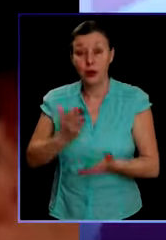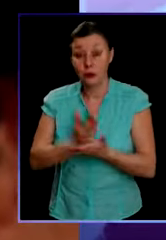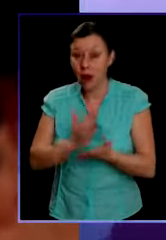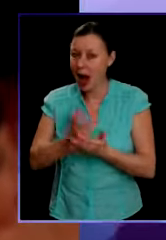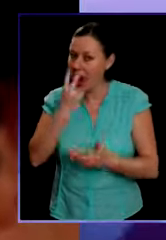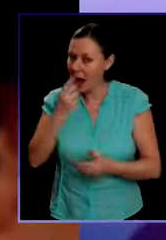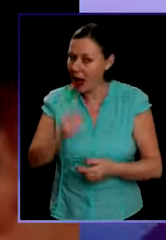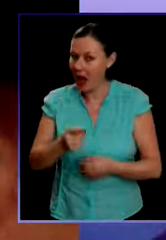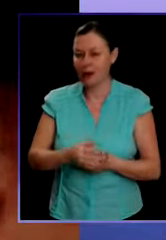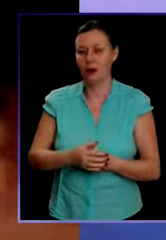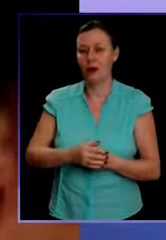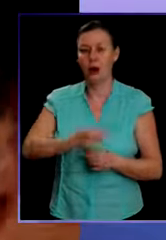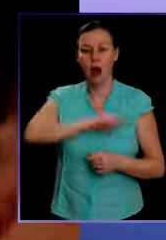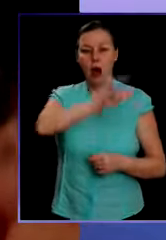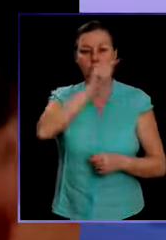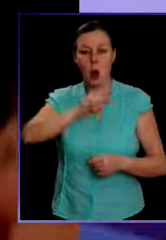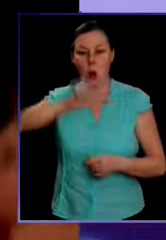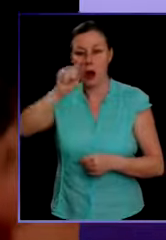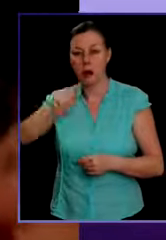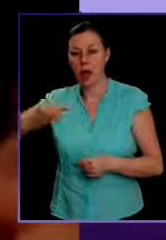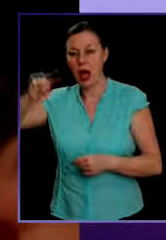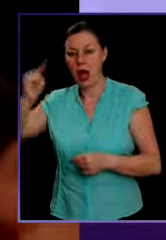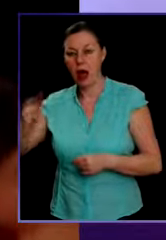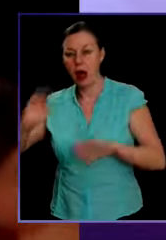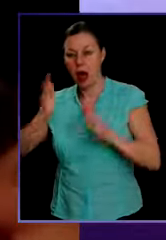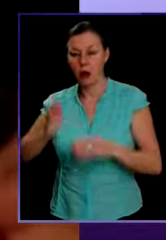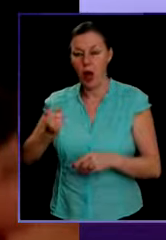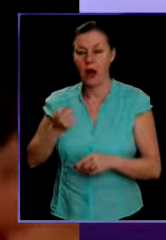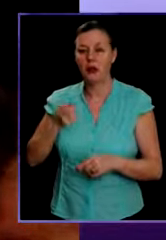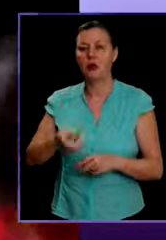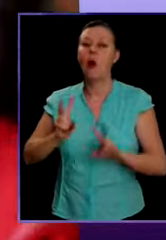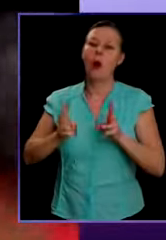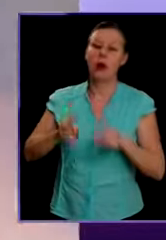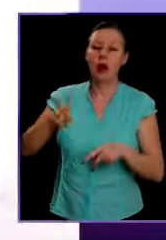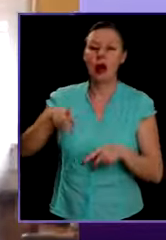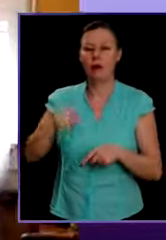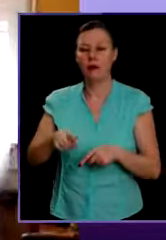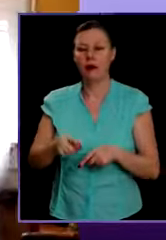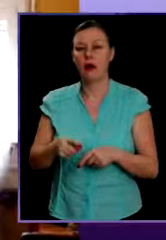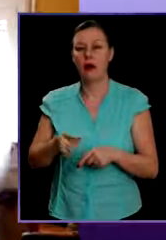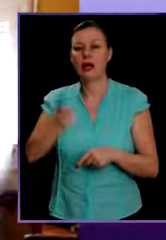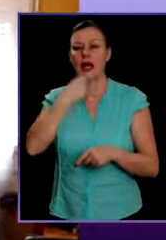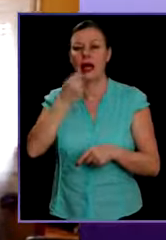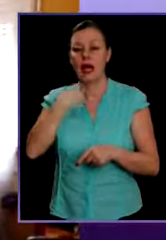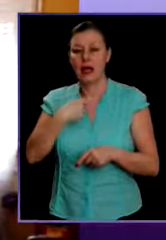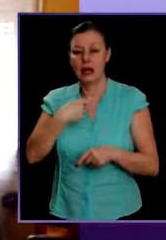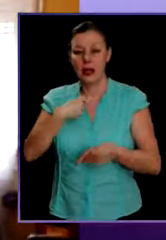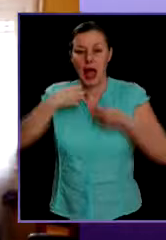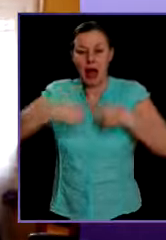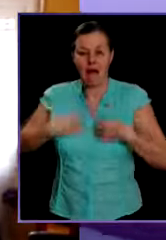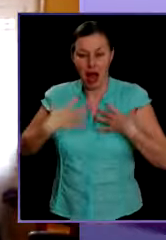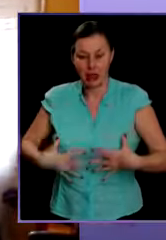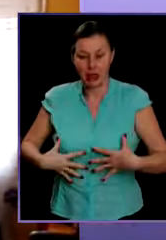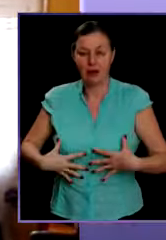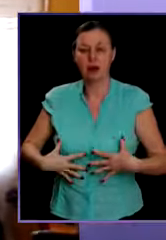Most már látom a görbe alakulásából, hogy hogyan alakul az étel felszívódása, és